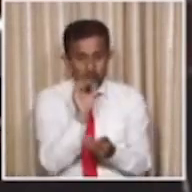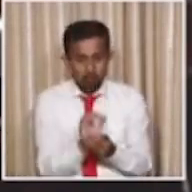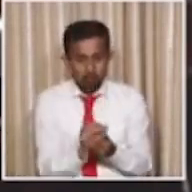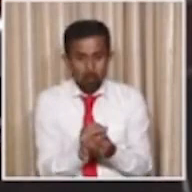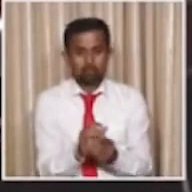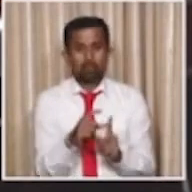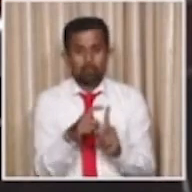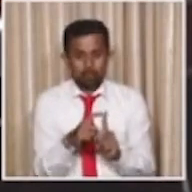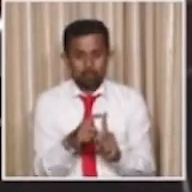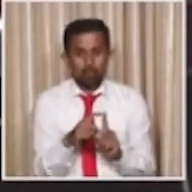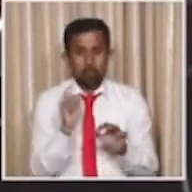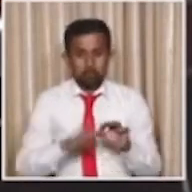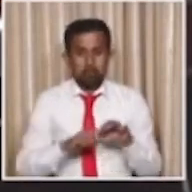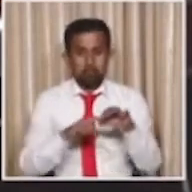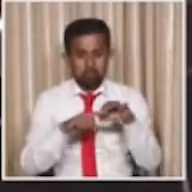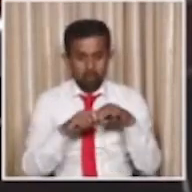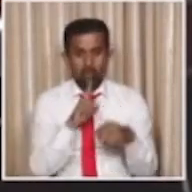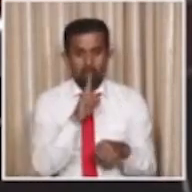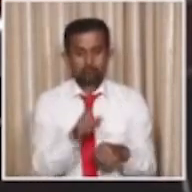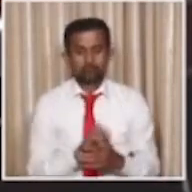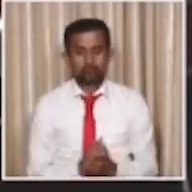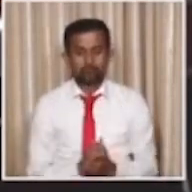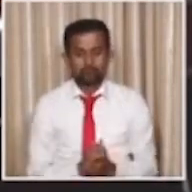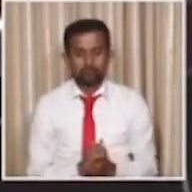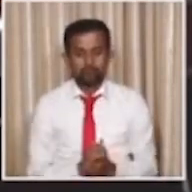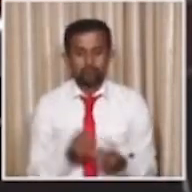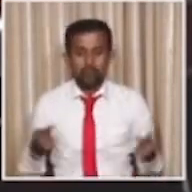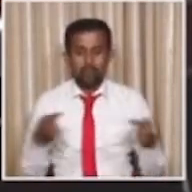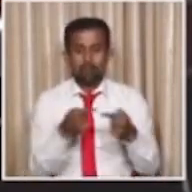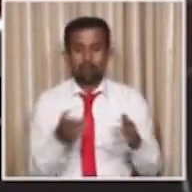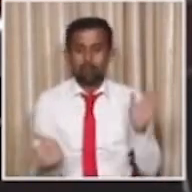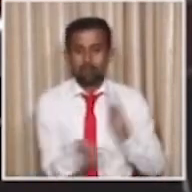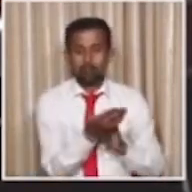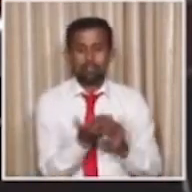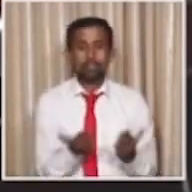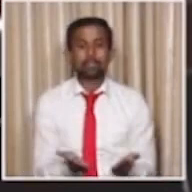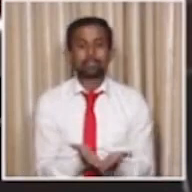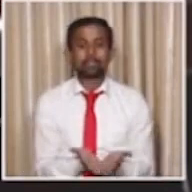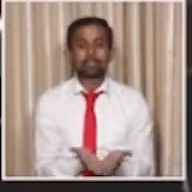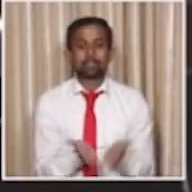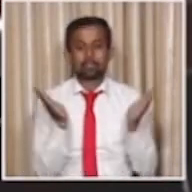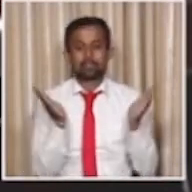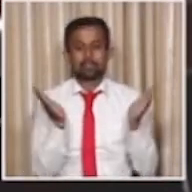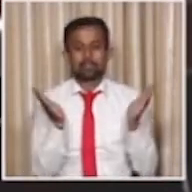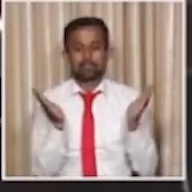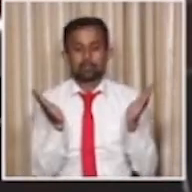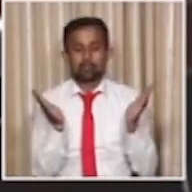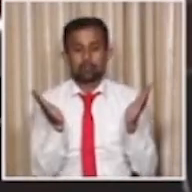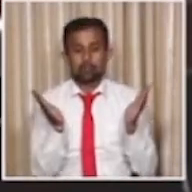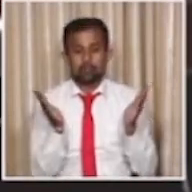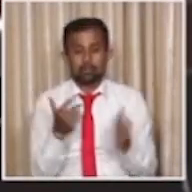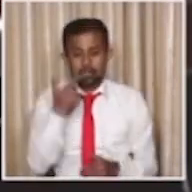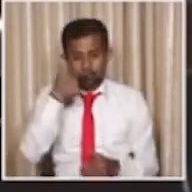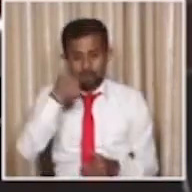මේ බරපතල ප්‍රශ්නයට ගෙන එන්නට කැමතියි. මේ නැව යමින් තිබුණේ ඉන්දියාවට. ඉන්දියාවේ රිෆයිනරියකට